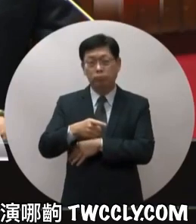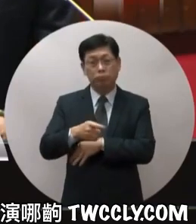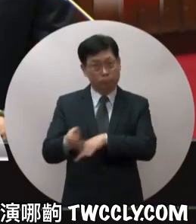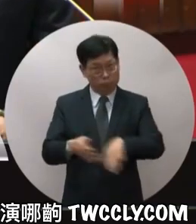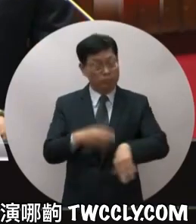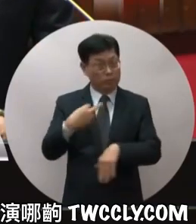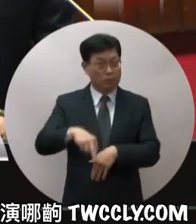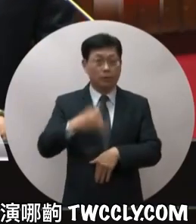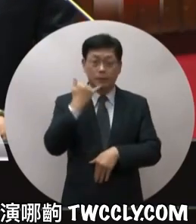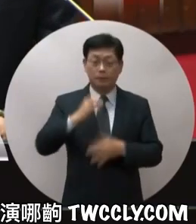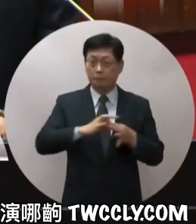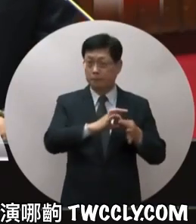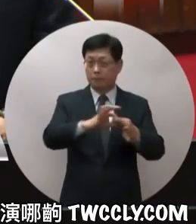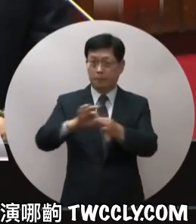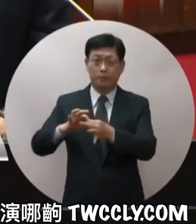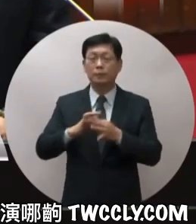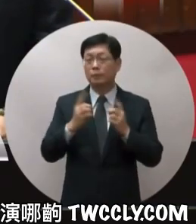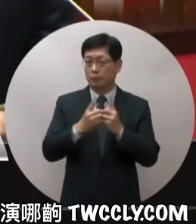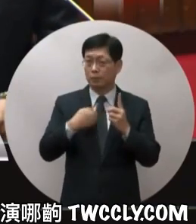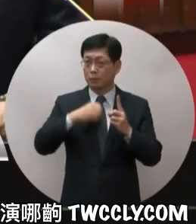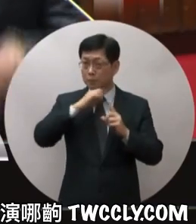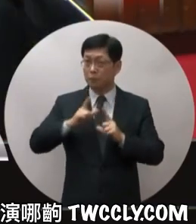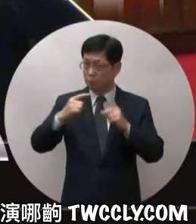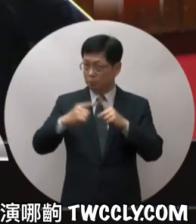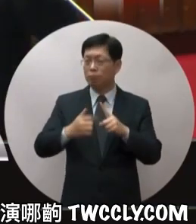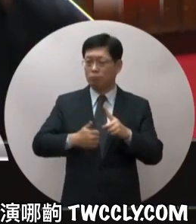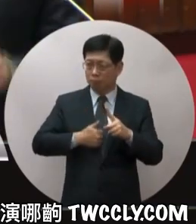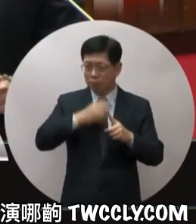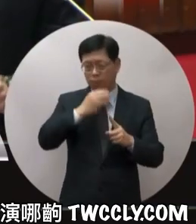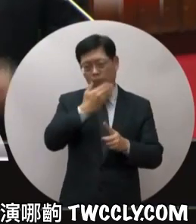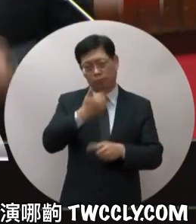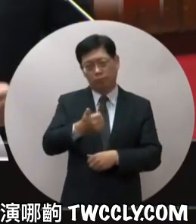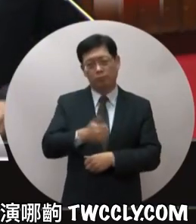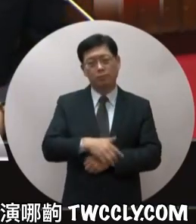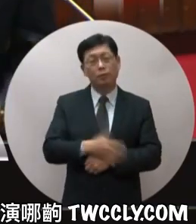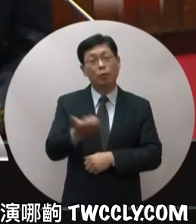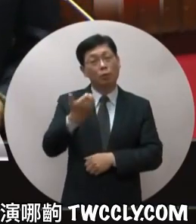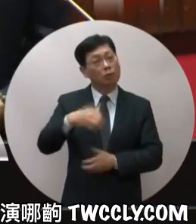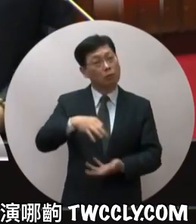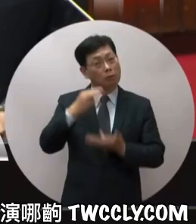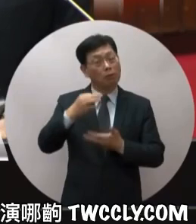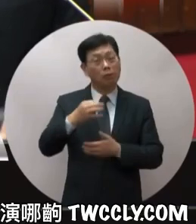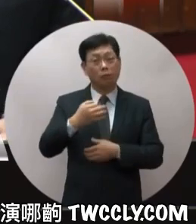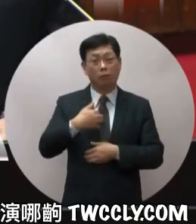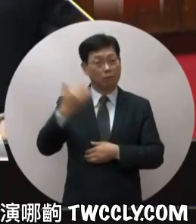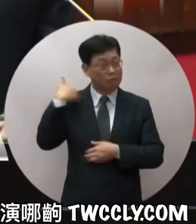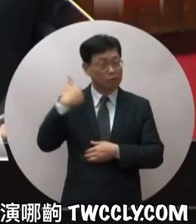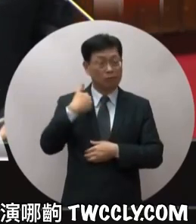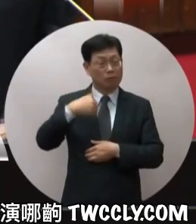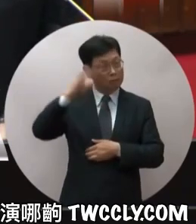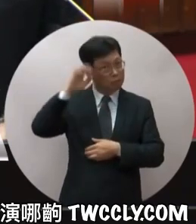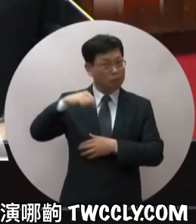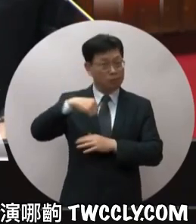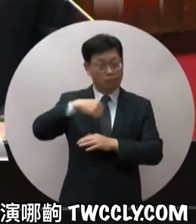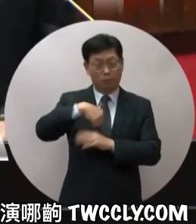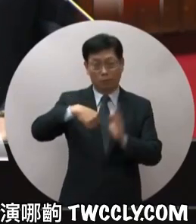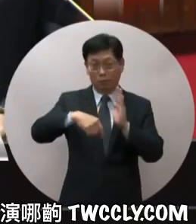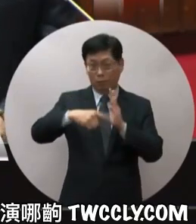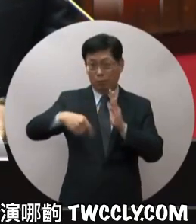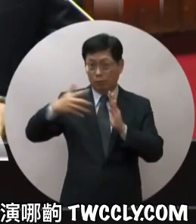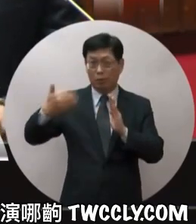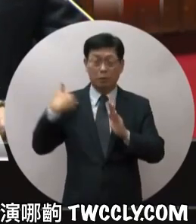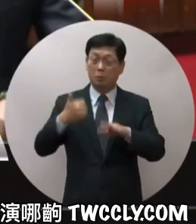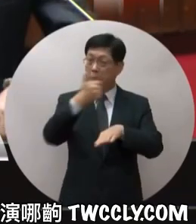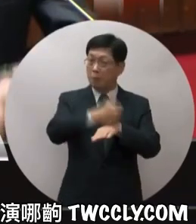如果能把他串聯的話對屏東人真的是一大的福音我剛才說過了從蘇前衆議長他做館長到現在